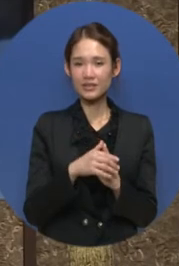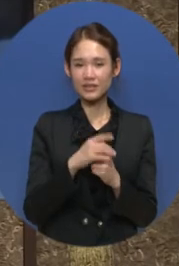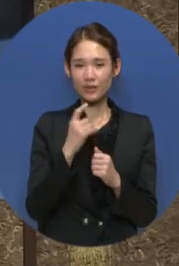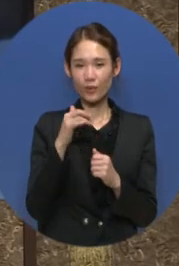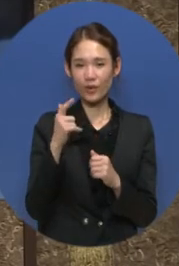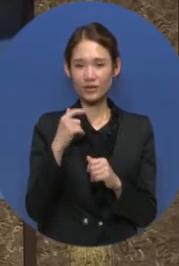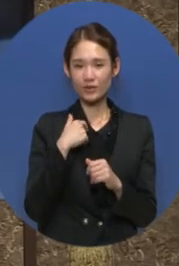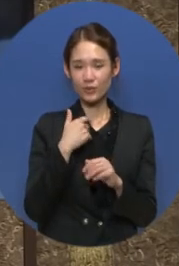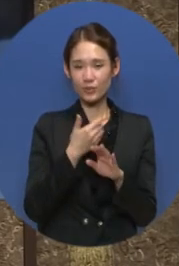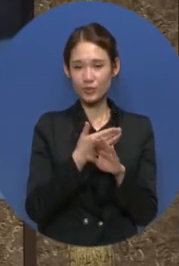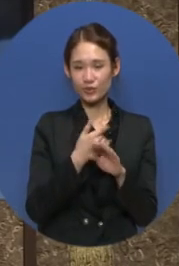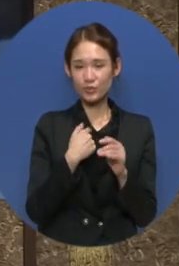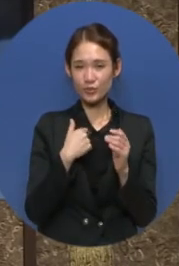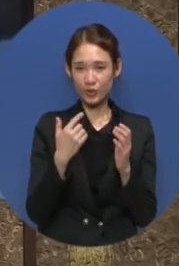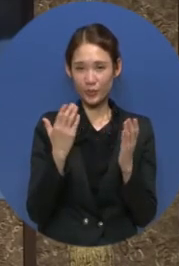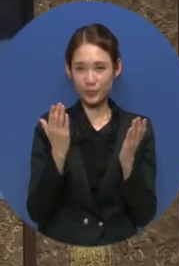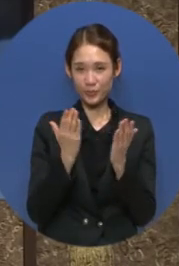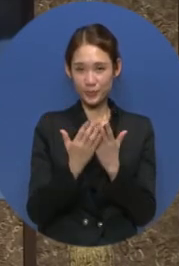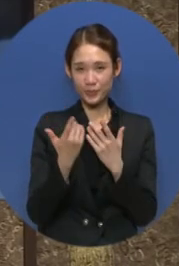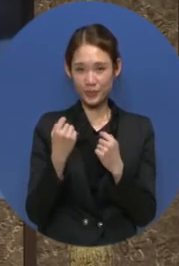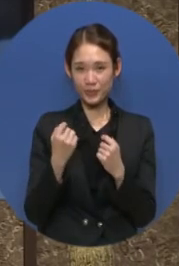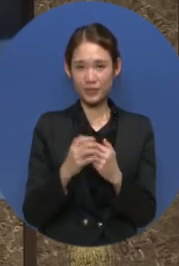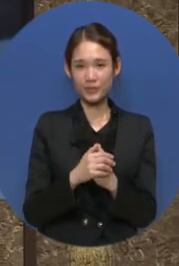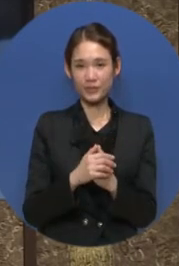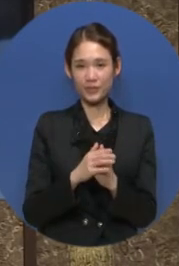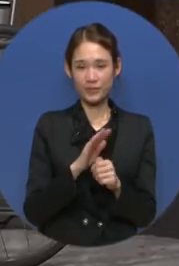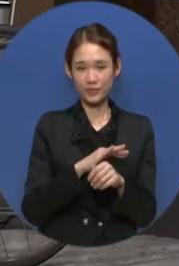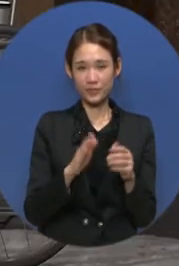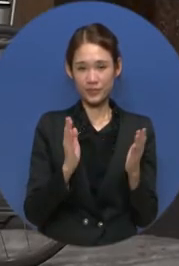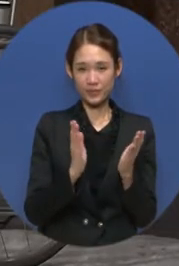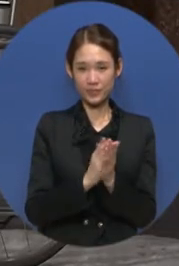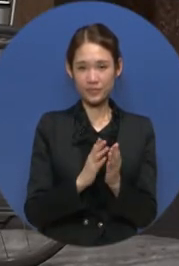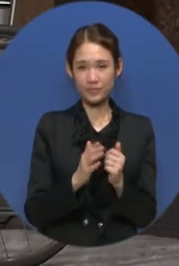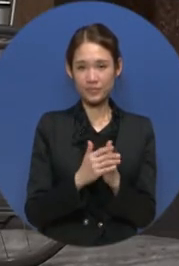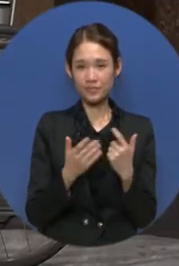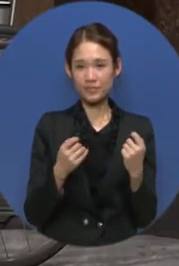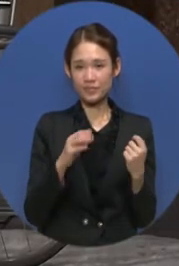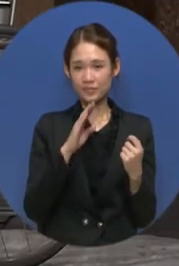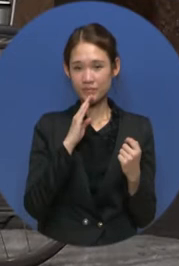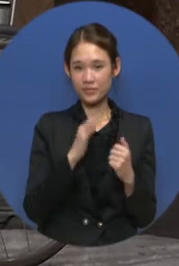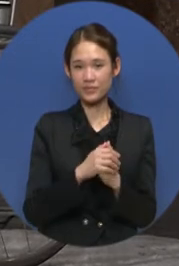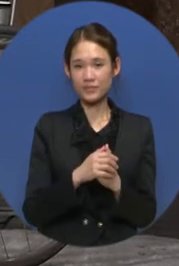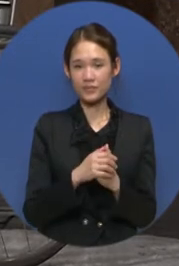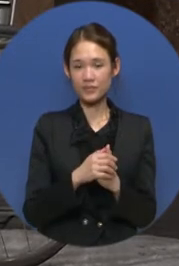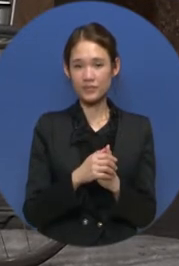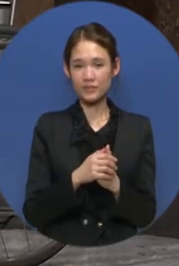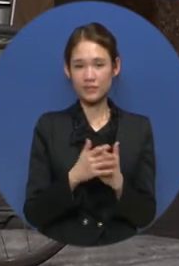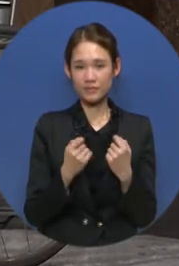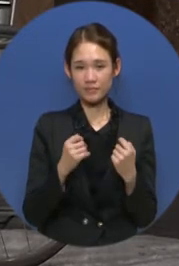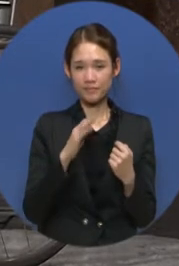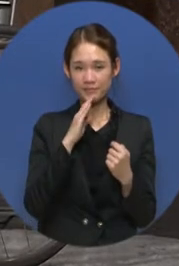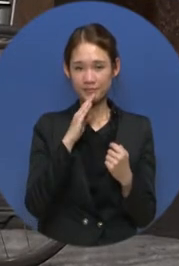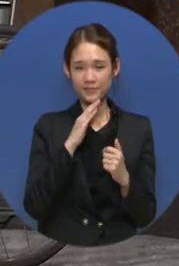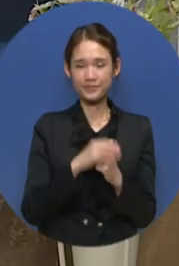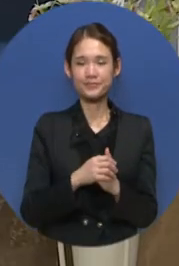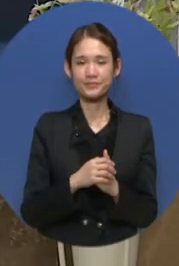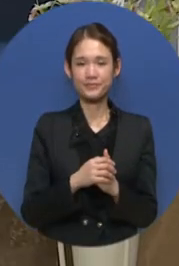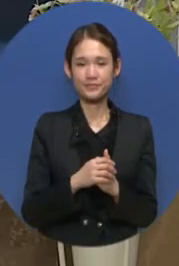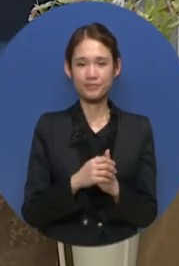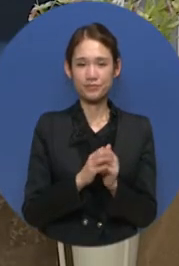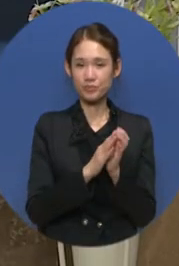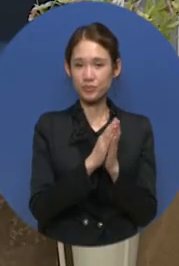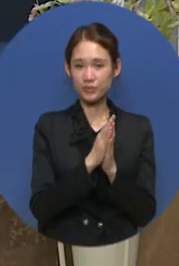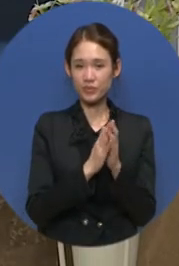비누가 저한테는 또 잘 맞는 그 타입이 있으니까 있죠. 그런 것도 있습니다. 예. 근데